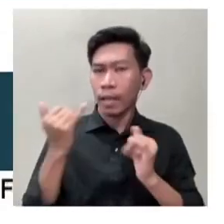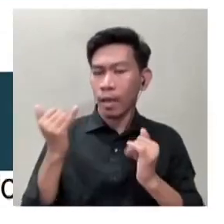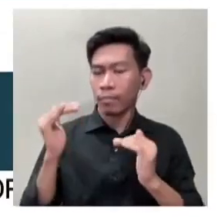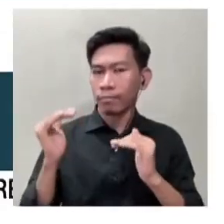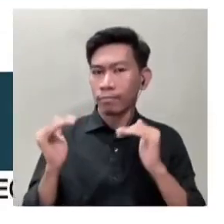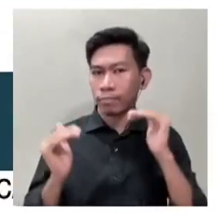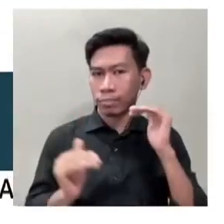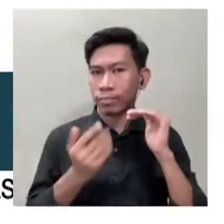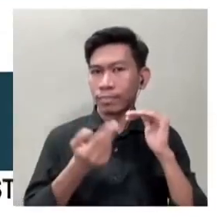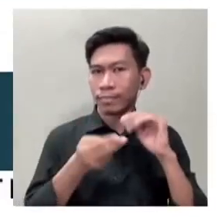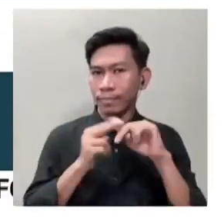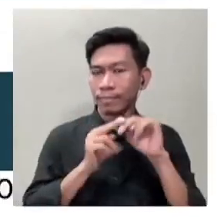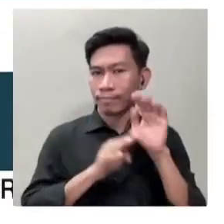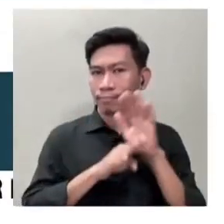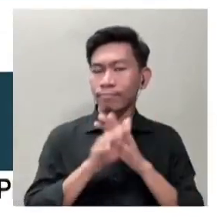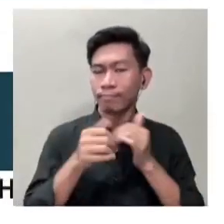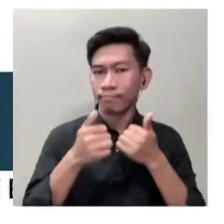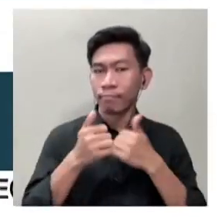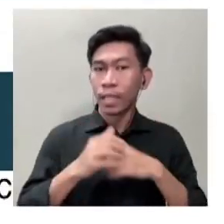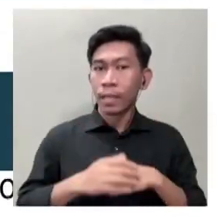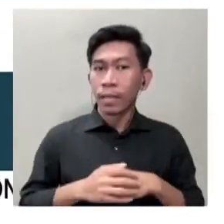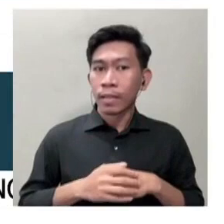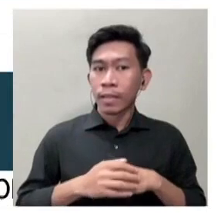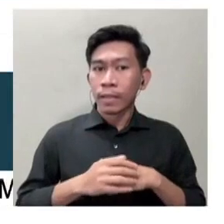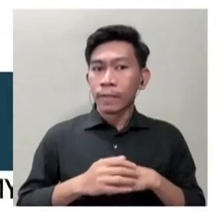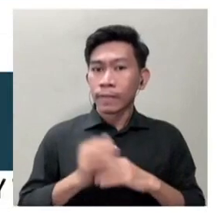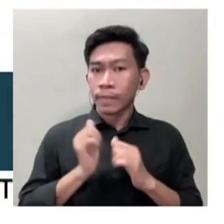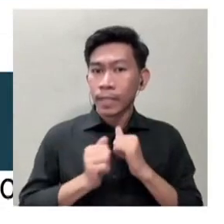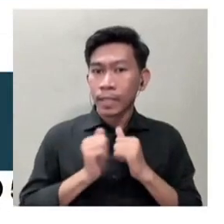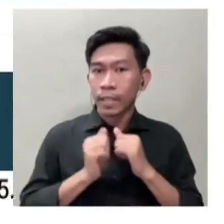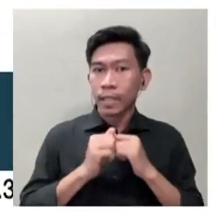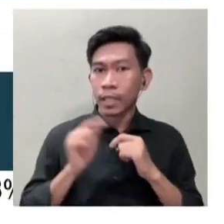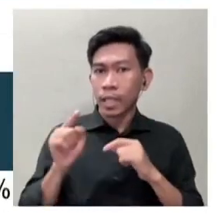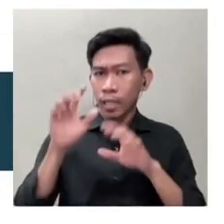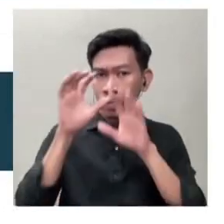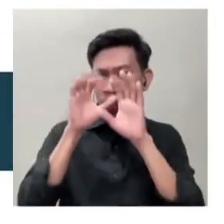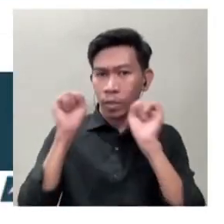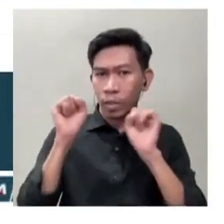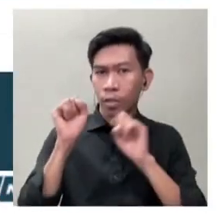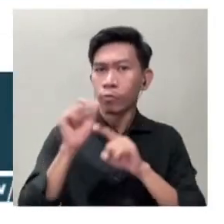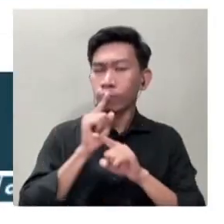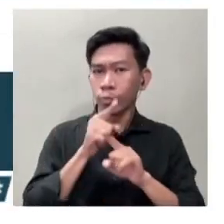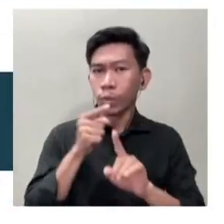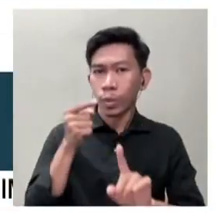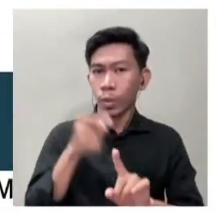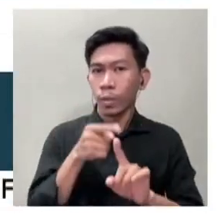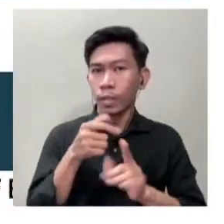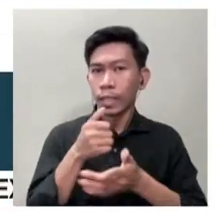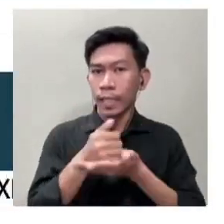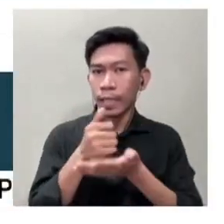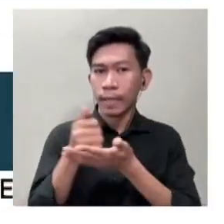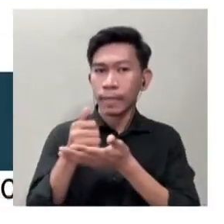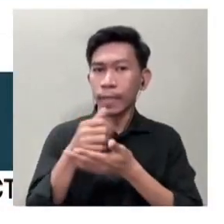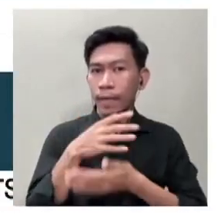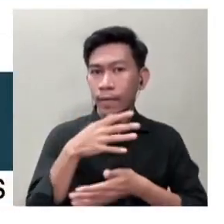And nakikita natin yung direction ng ating Pangulo na tulungan ang ating mga magsasaka